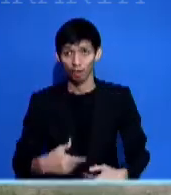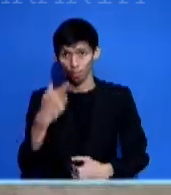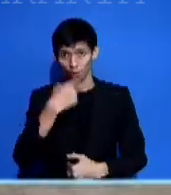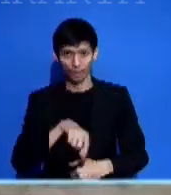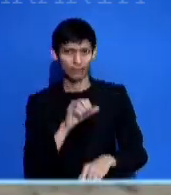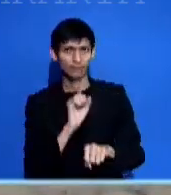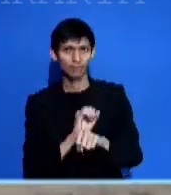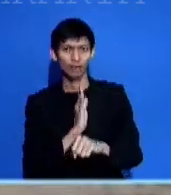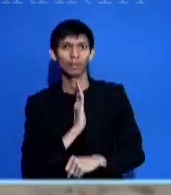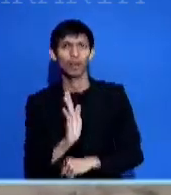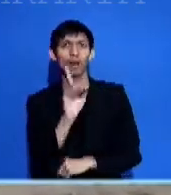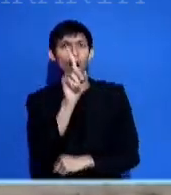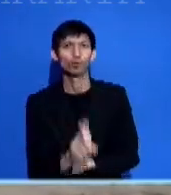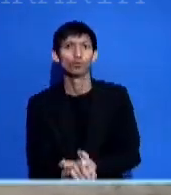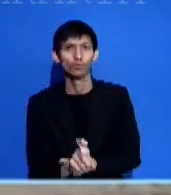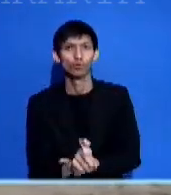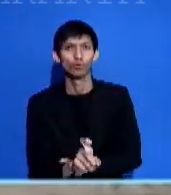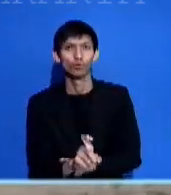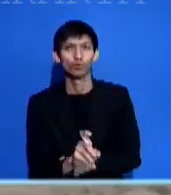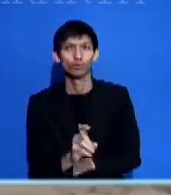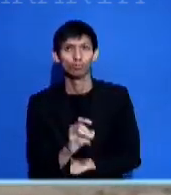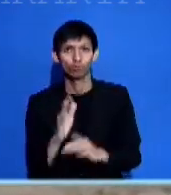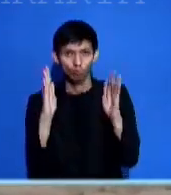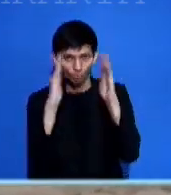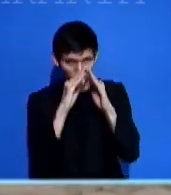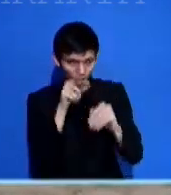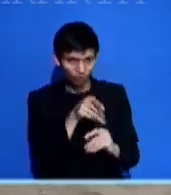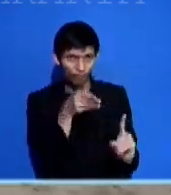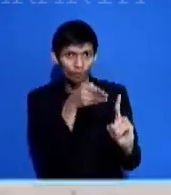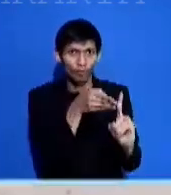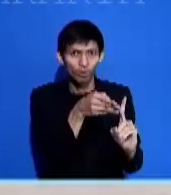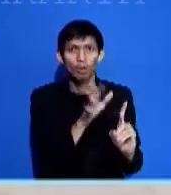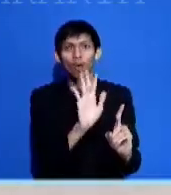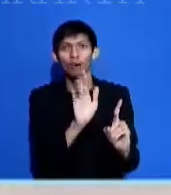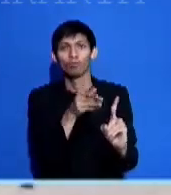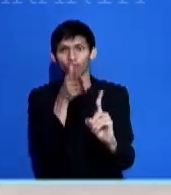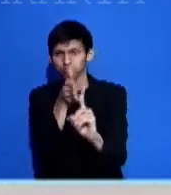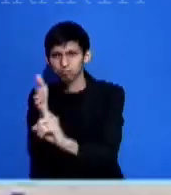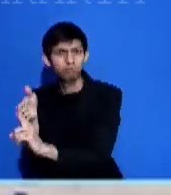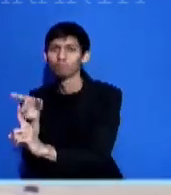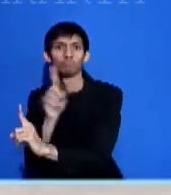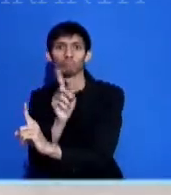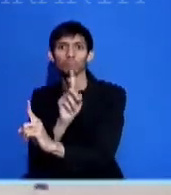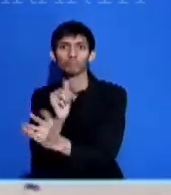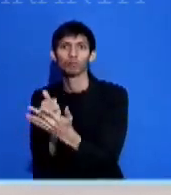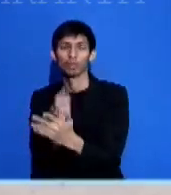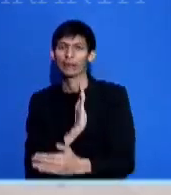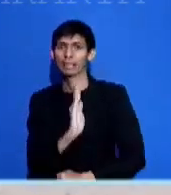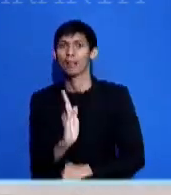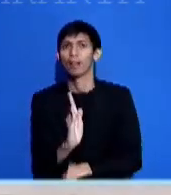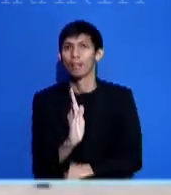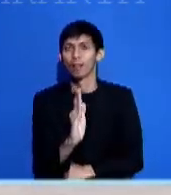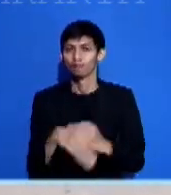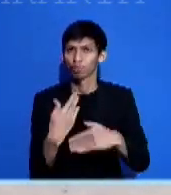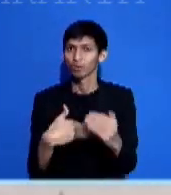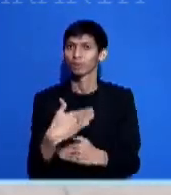harus bisa dipastikan dan tidak memihak calon manapun dalam perhelatan pemilu 2024. Jika